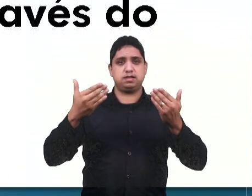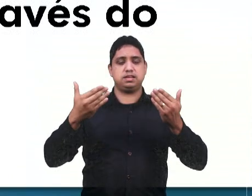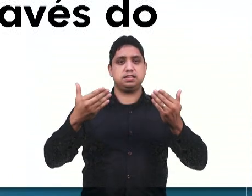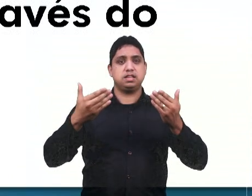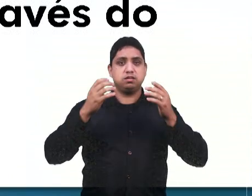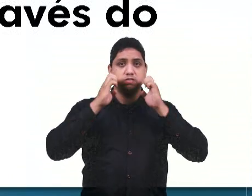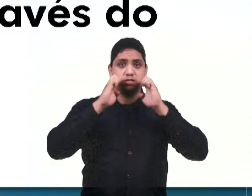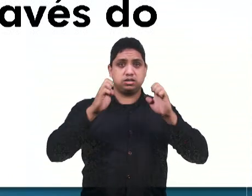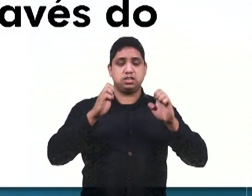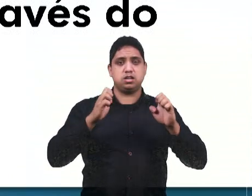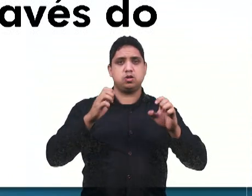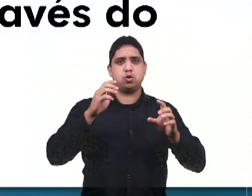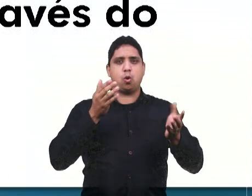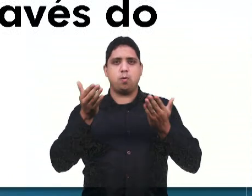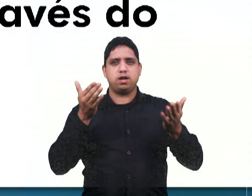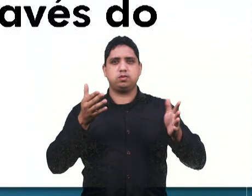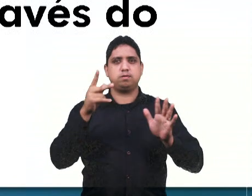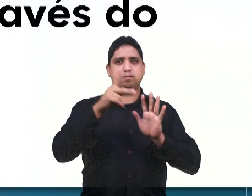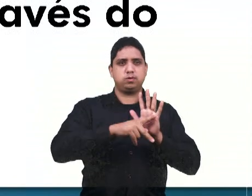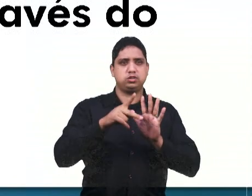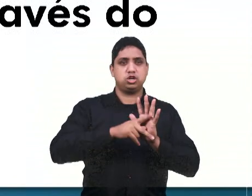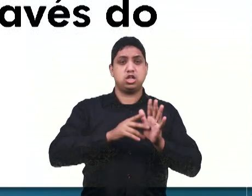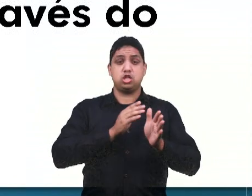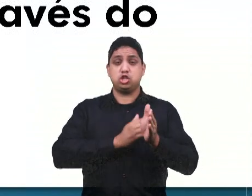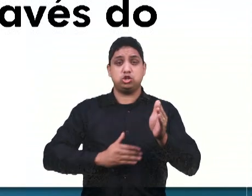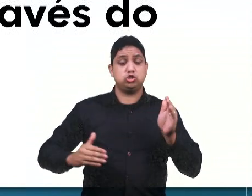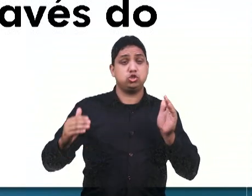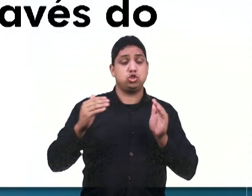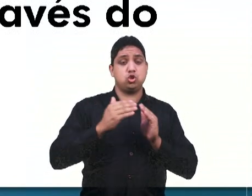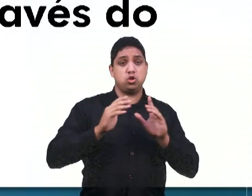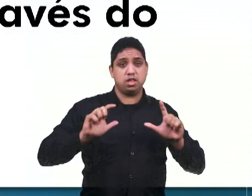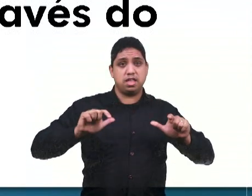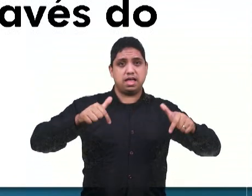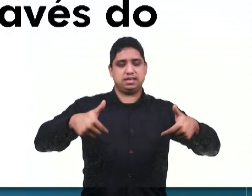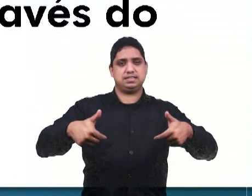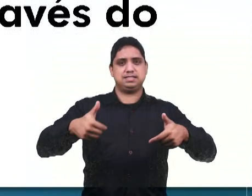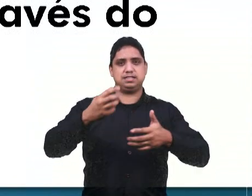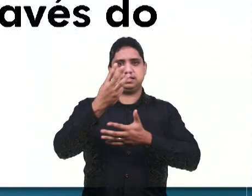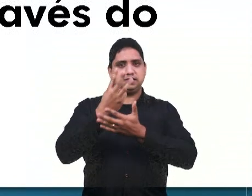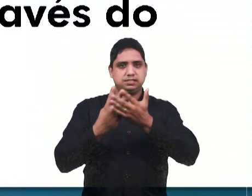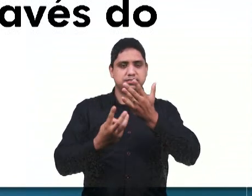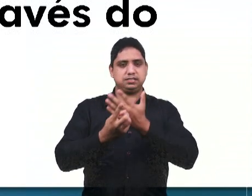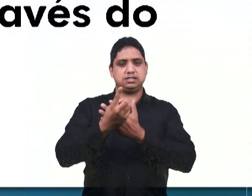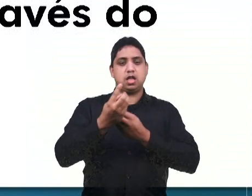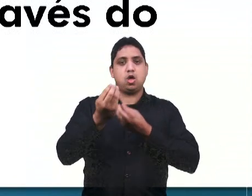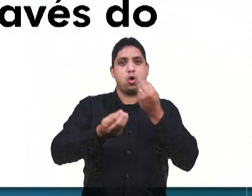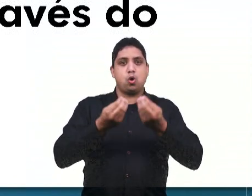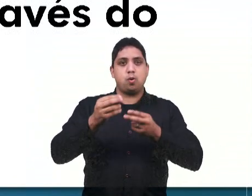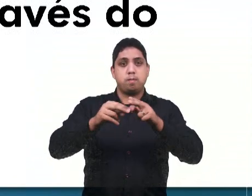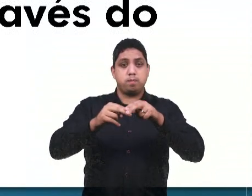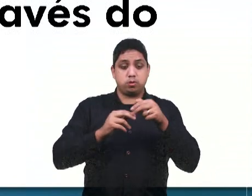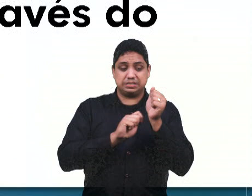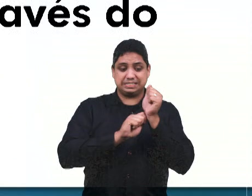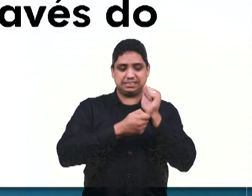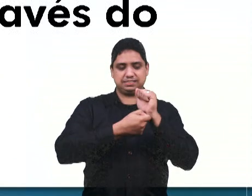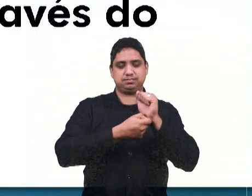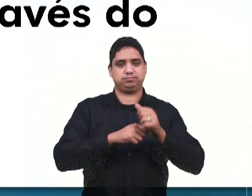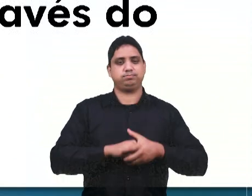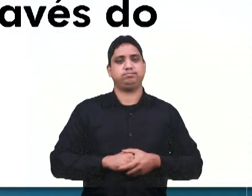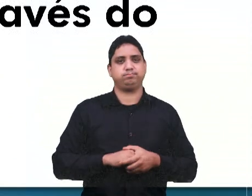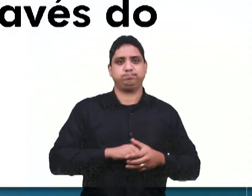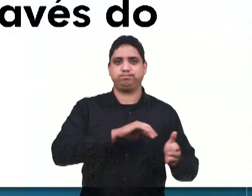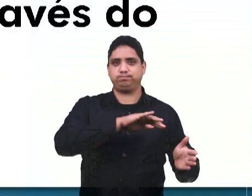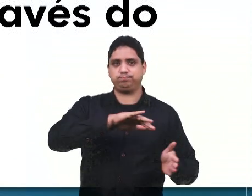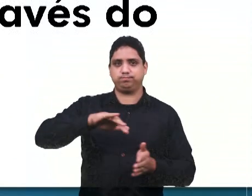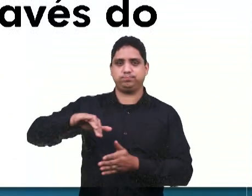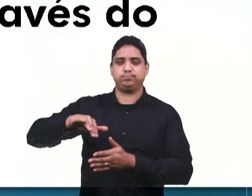prophétique que présente l'Évangile comme un projet qui prend en compte toute la manifestation de la Trinité à